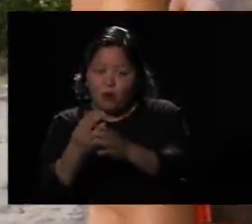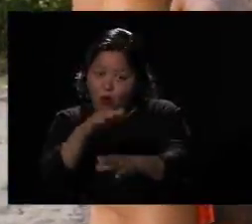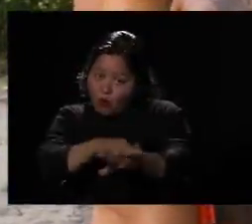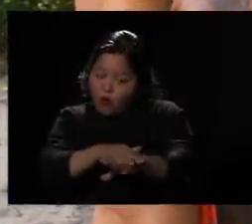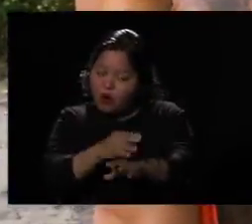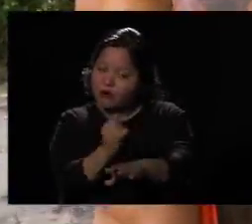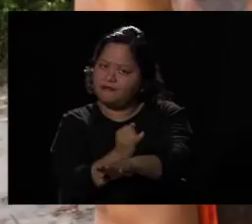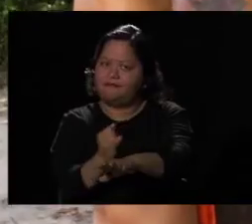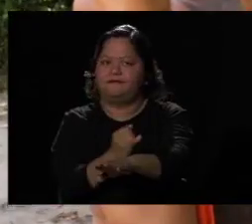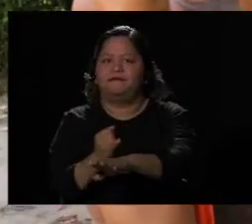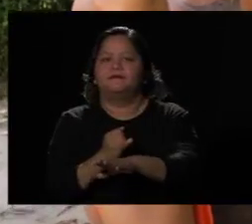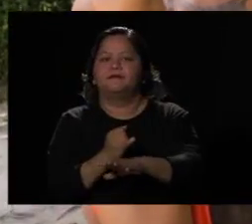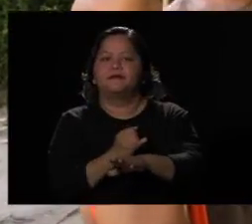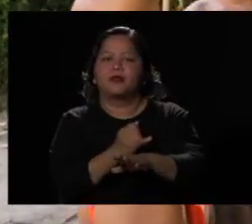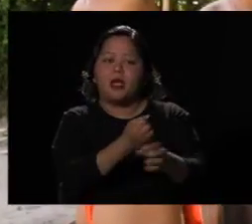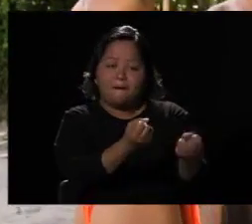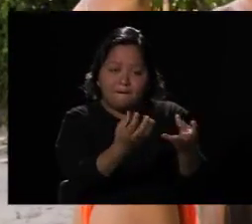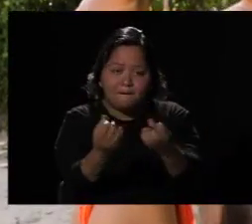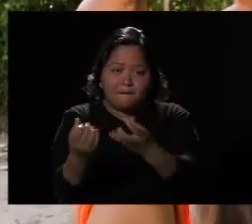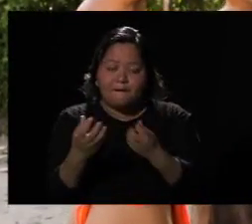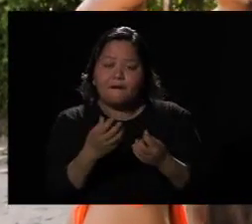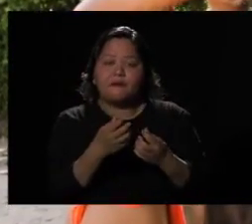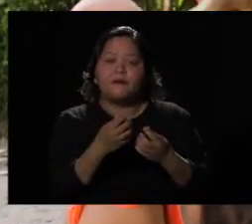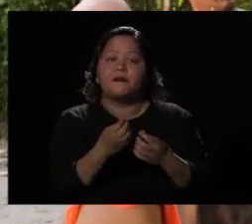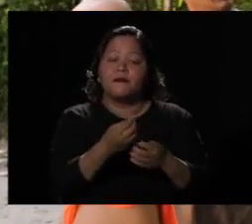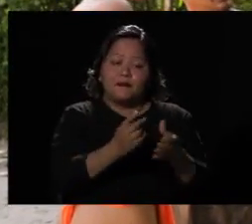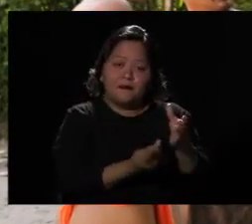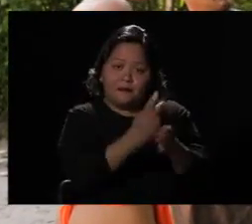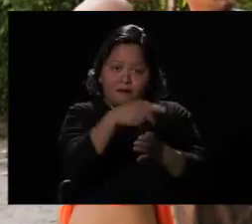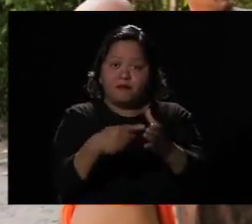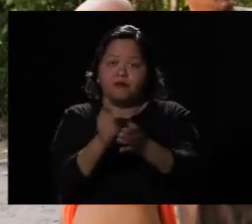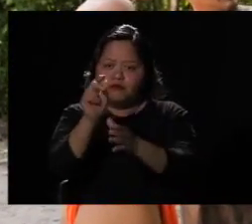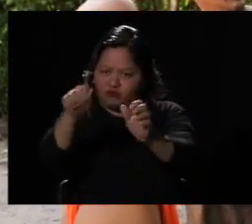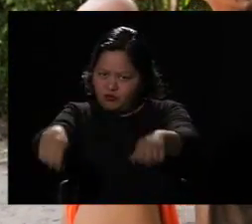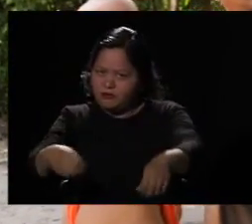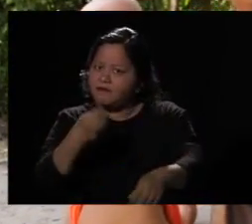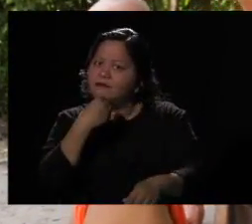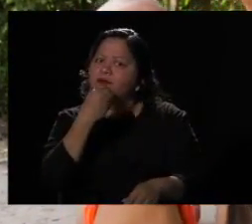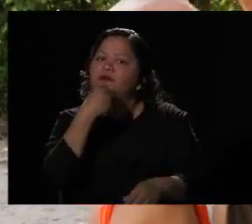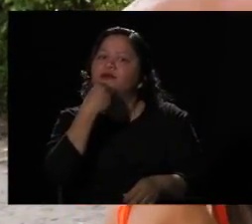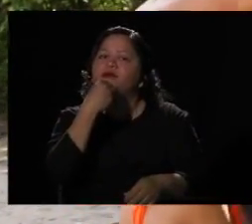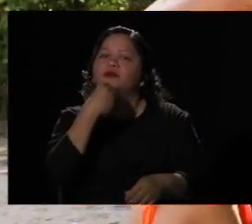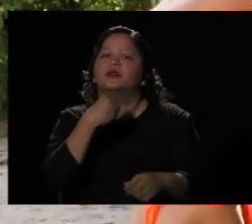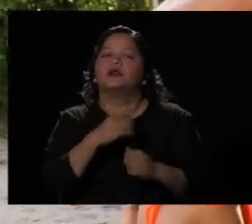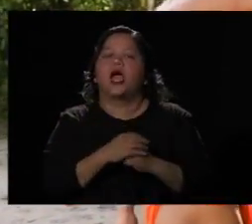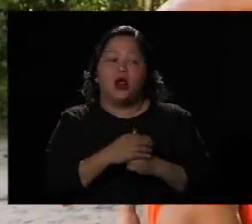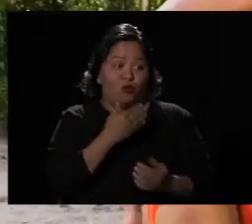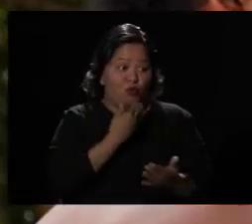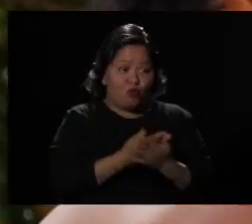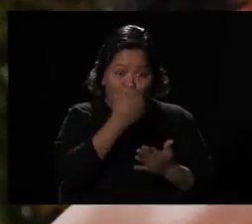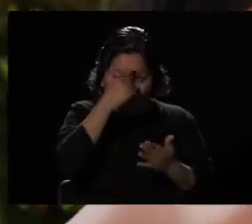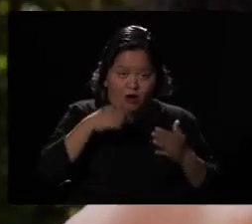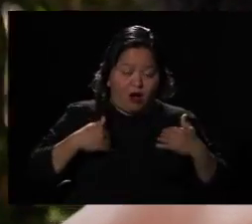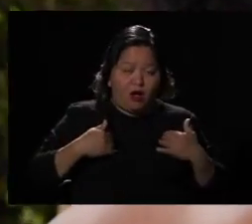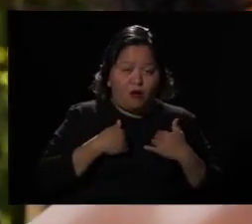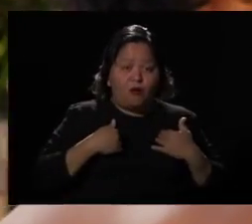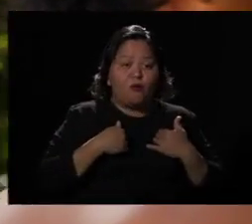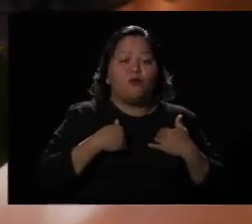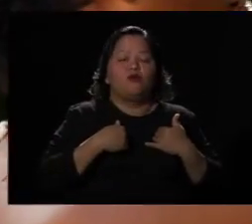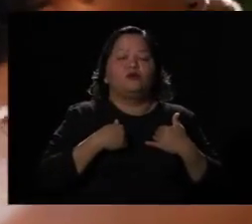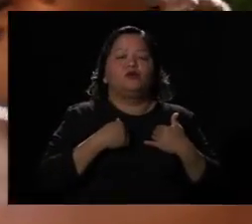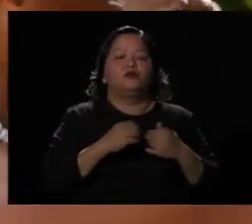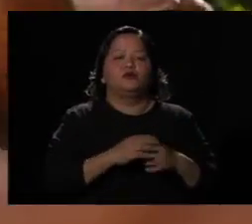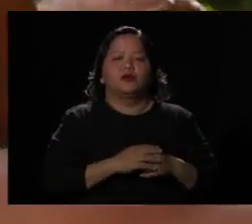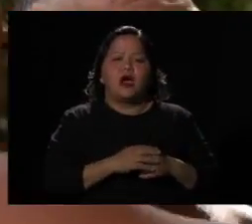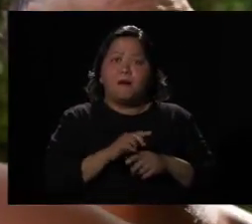Megay na tinanom siha, man mamakano jaman mauli gi igaga jan tau siha. Lo megay